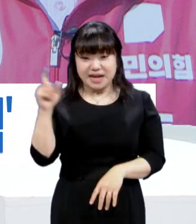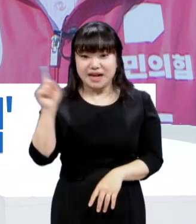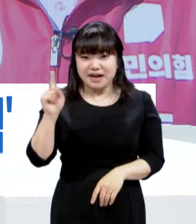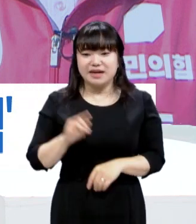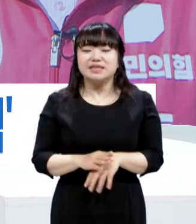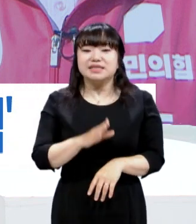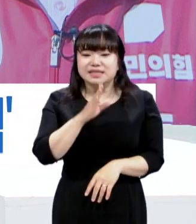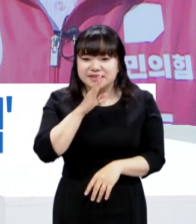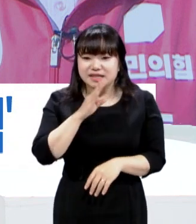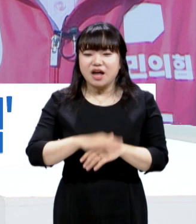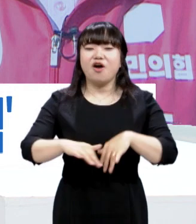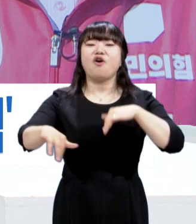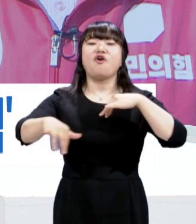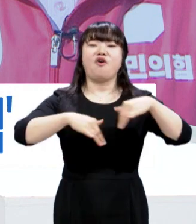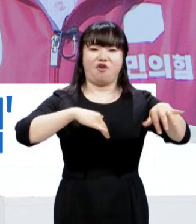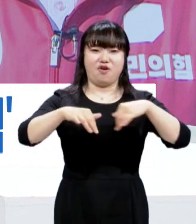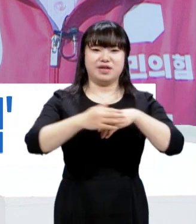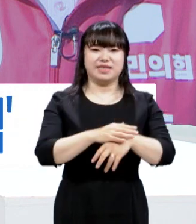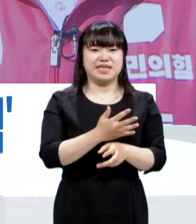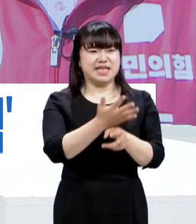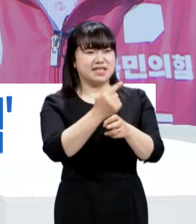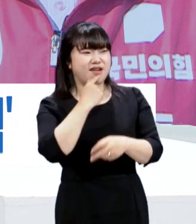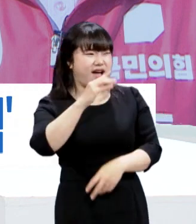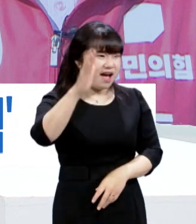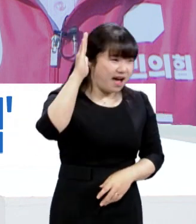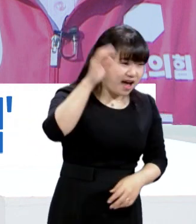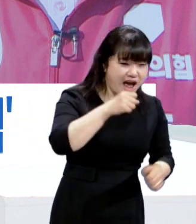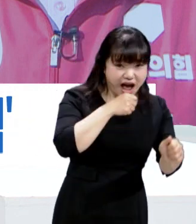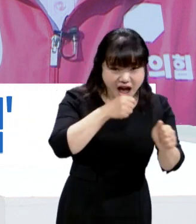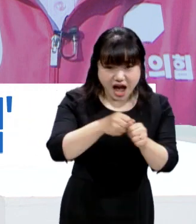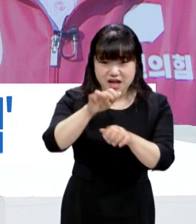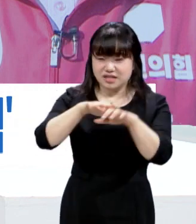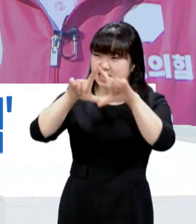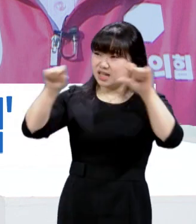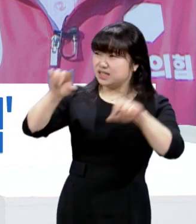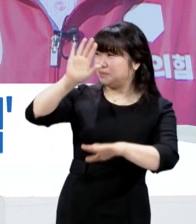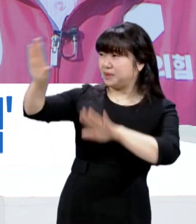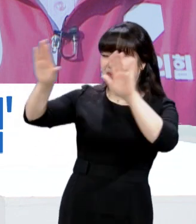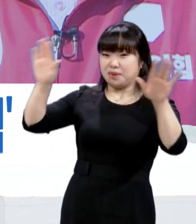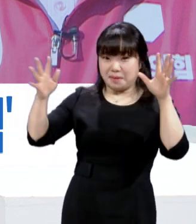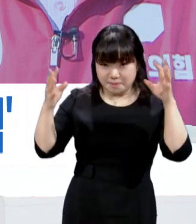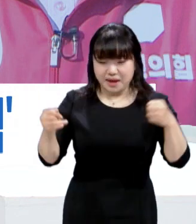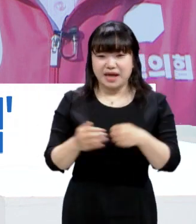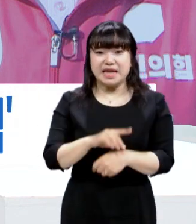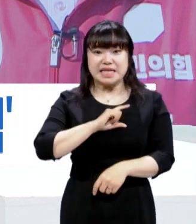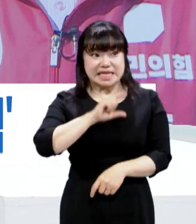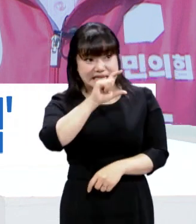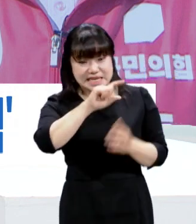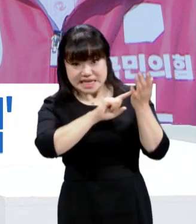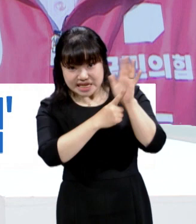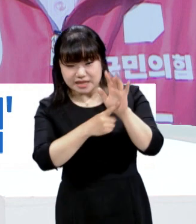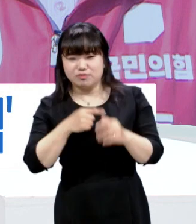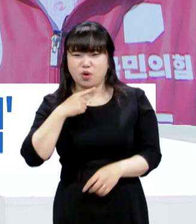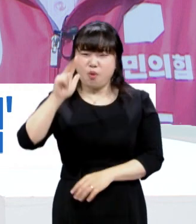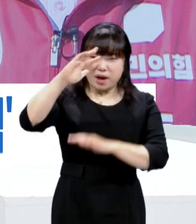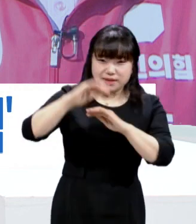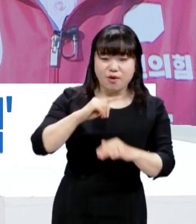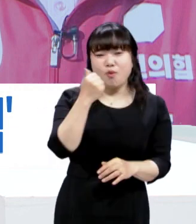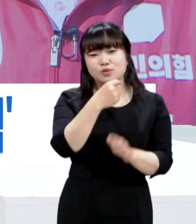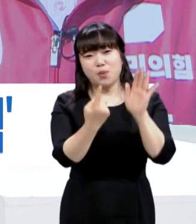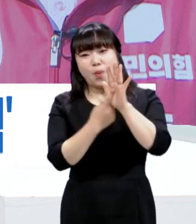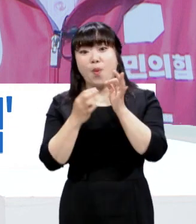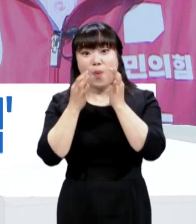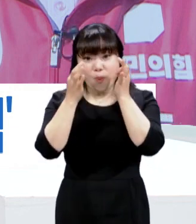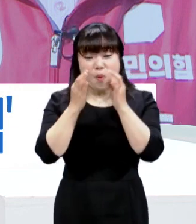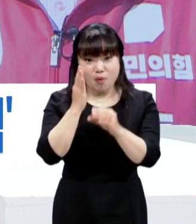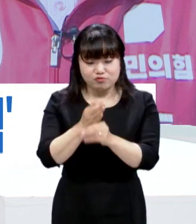어김없이 거리에는 유세차 와 현수막에 등장했고 또 후보들은 이름과 공약 알리게 열을 올리고 있는데요 서